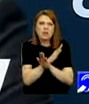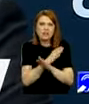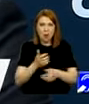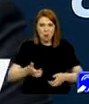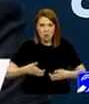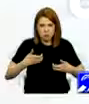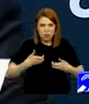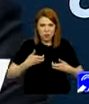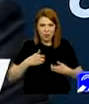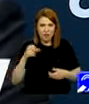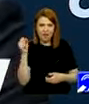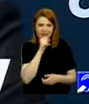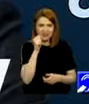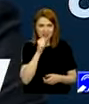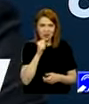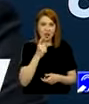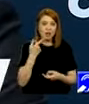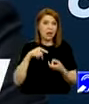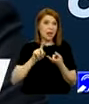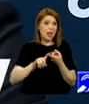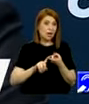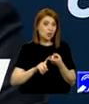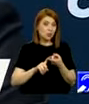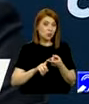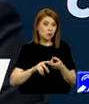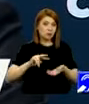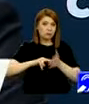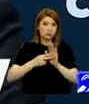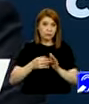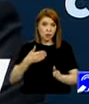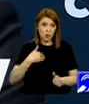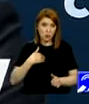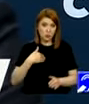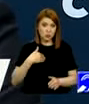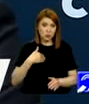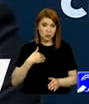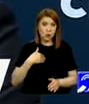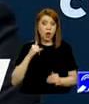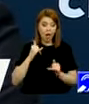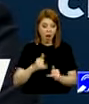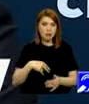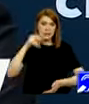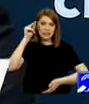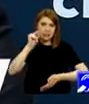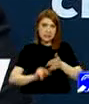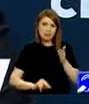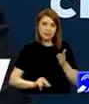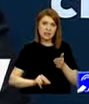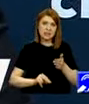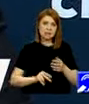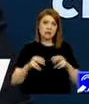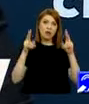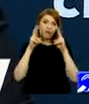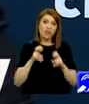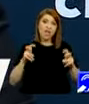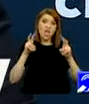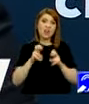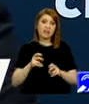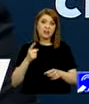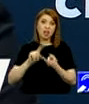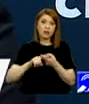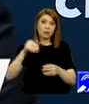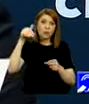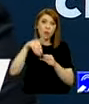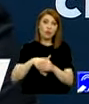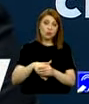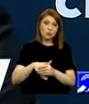și frații Radbahov. În ce privește demersul meu de la Teleradio Moldova, astăzi voi semna acea anchetă și n-am nicio îndoială că ne vom